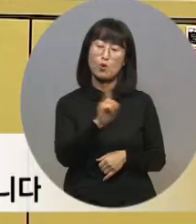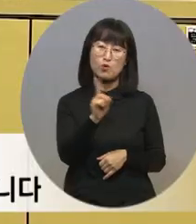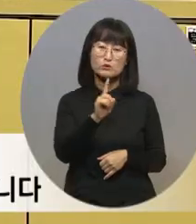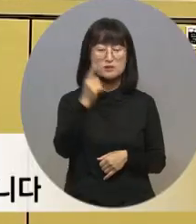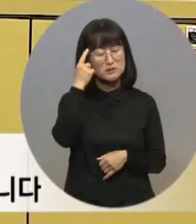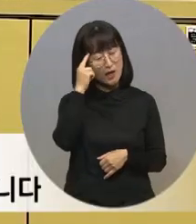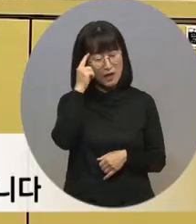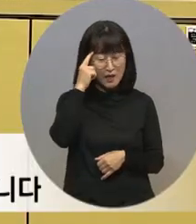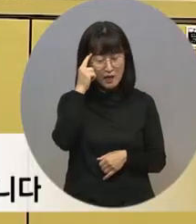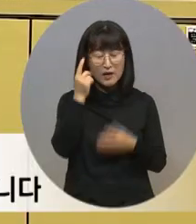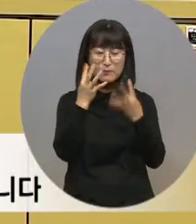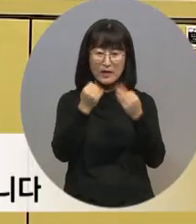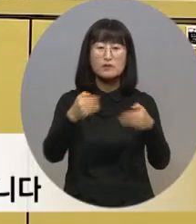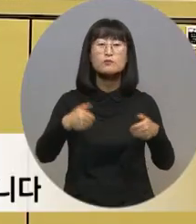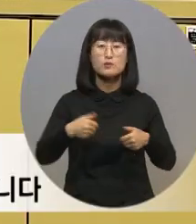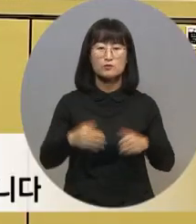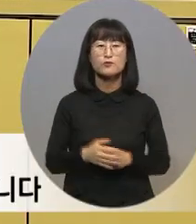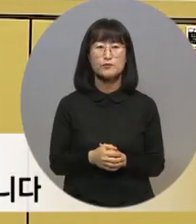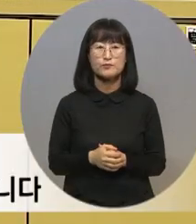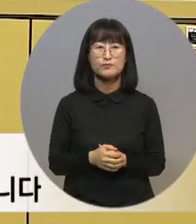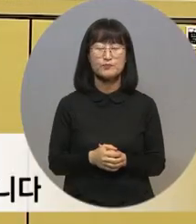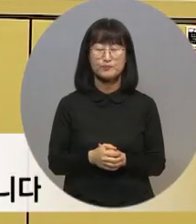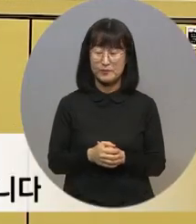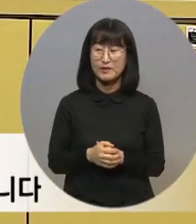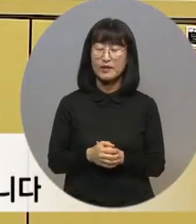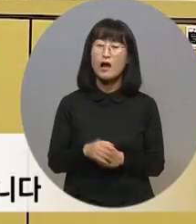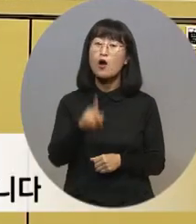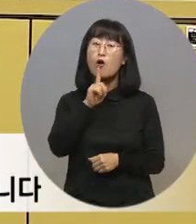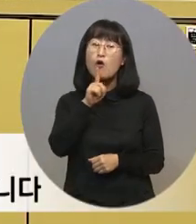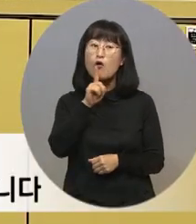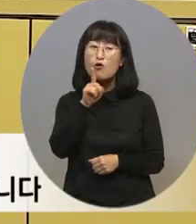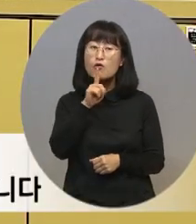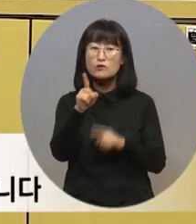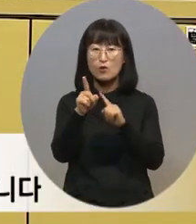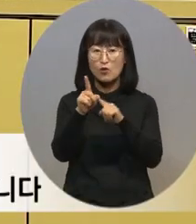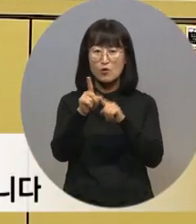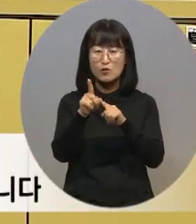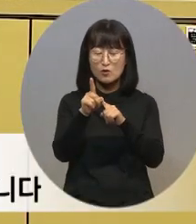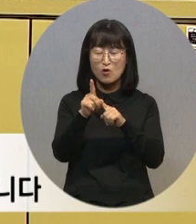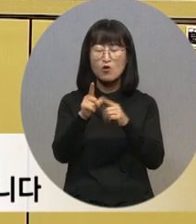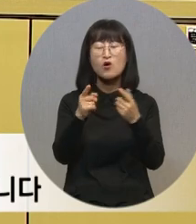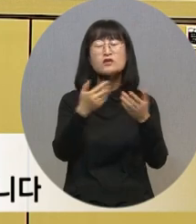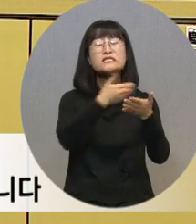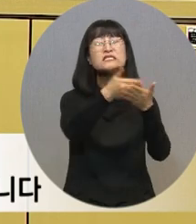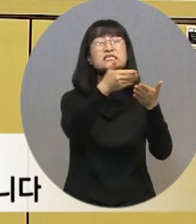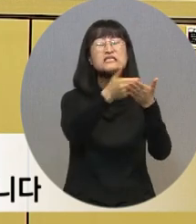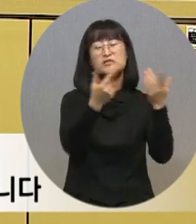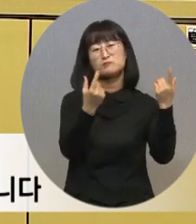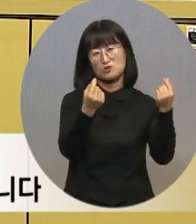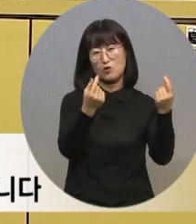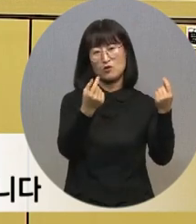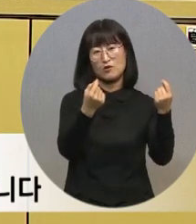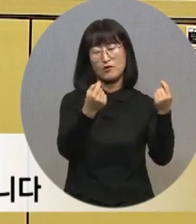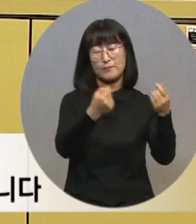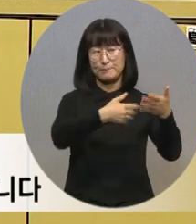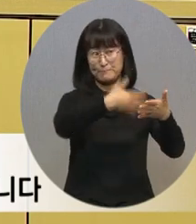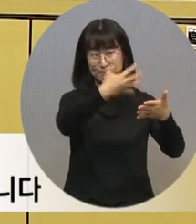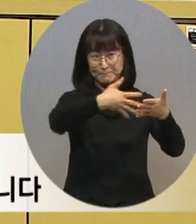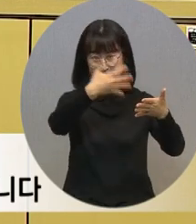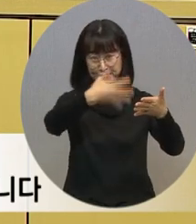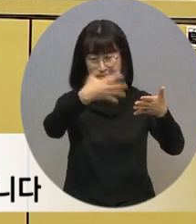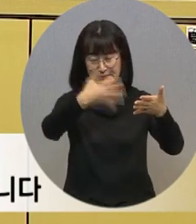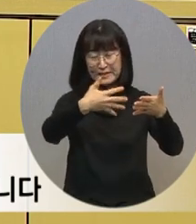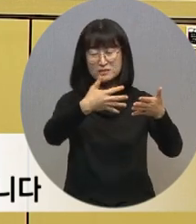돼요. 언어란 도구로 화면을 잘 그려내서 많은 청자분들이 더